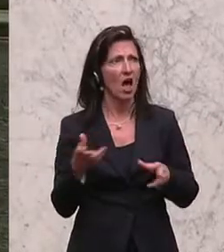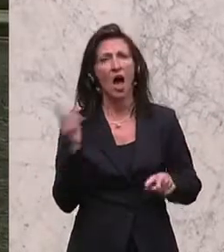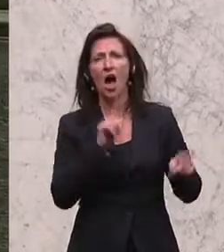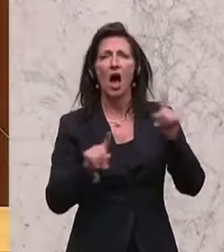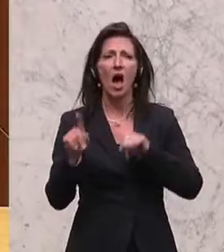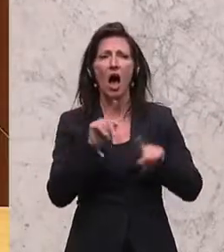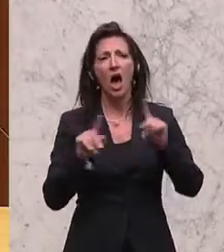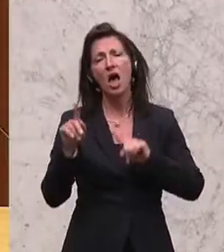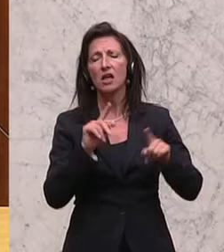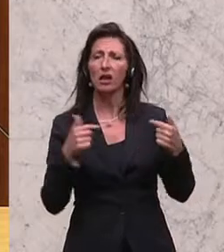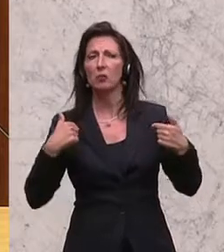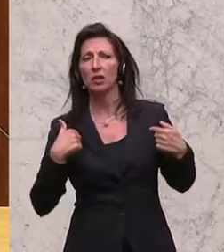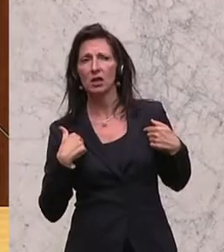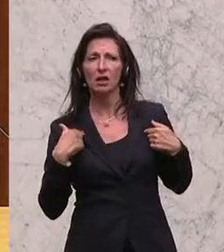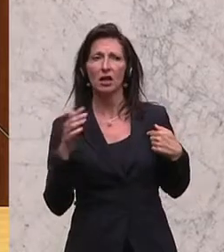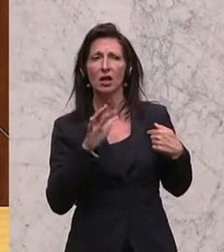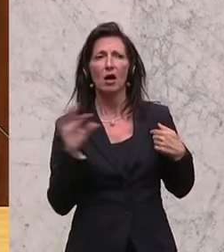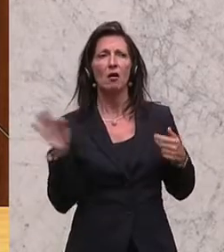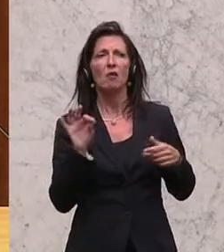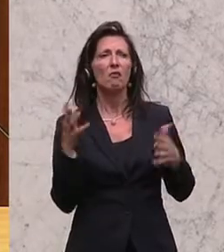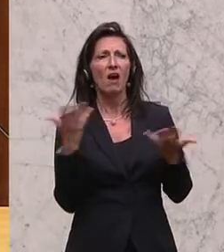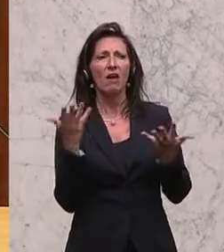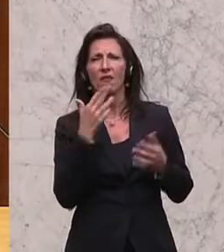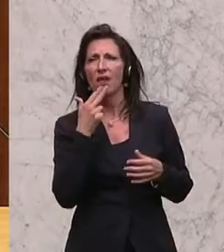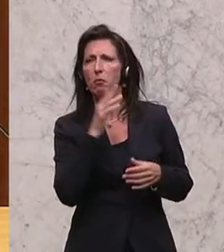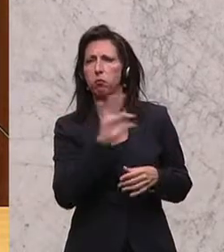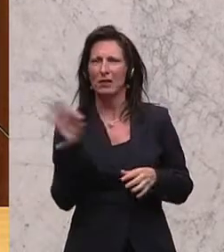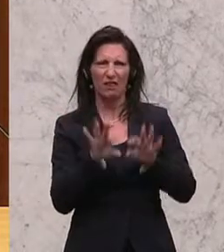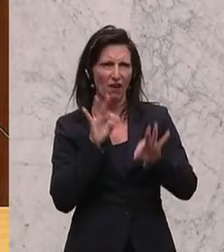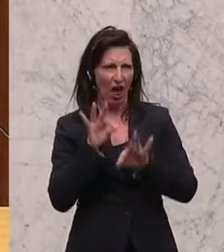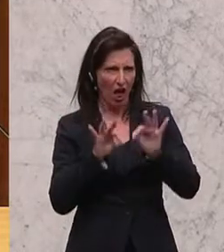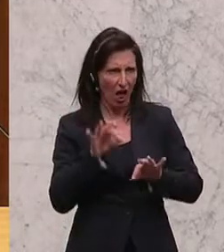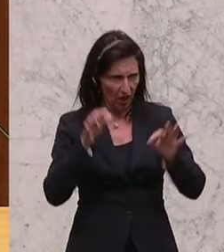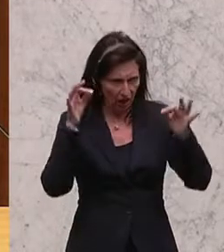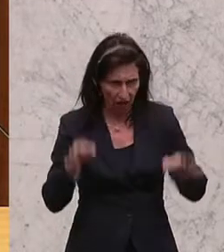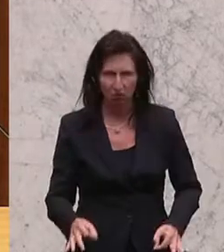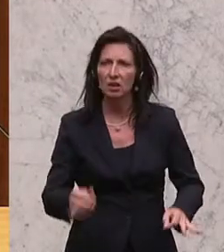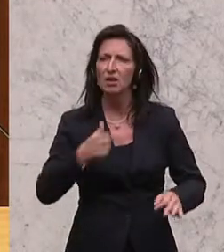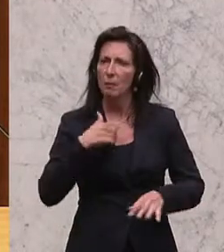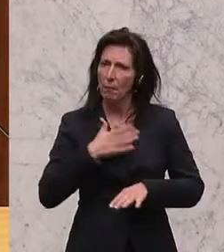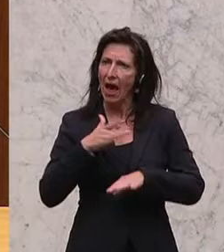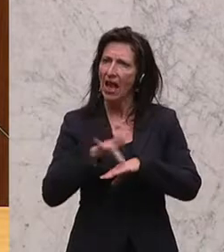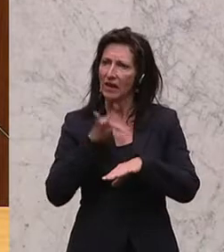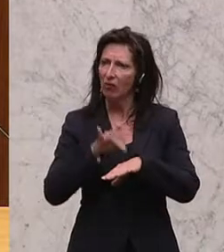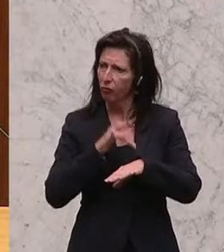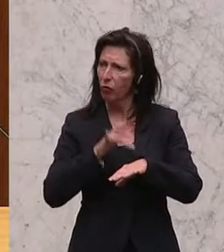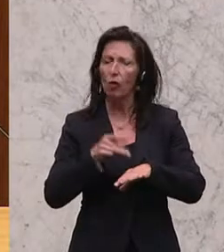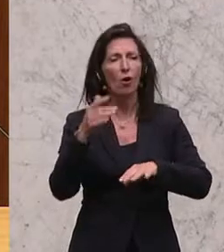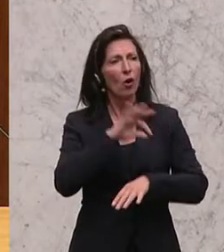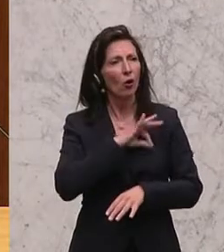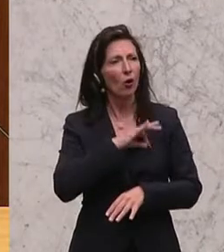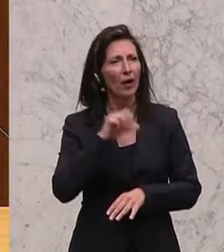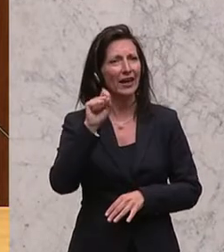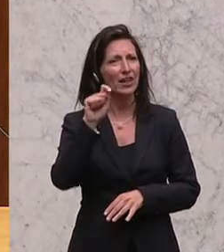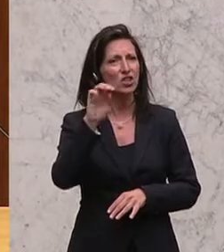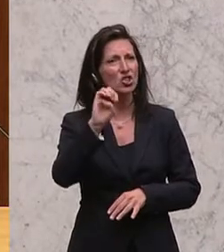angeblichen Bestreihung oder der besten Wahl. Es ist korrekt, dass ich den Herrn Steger für gut empfunden habe, aber es ist nicht korrekt, dass